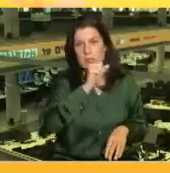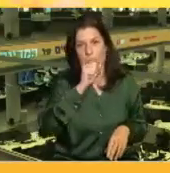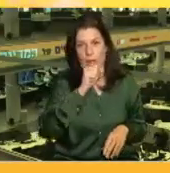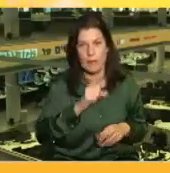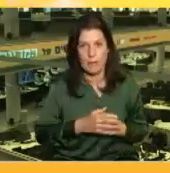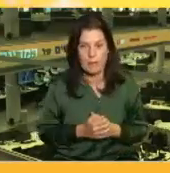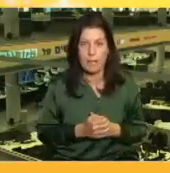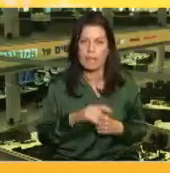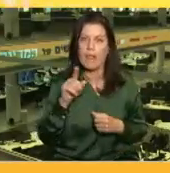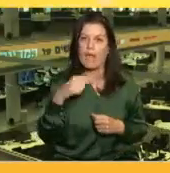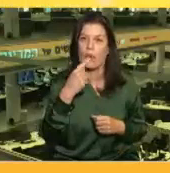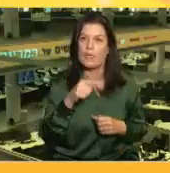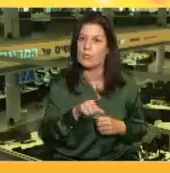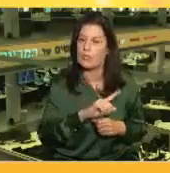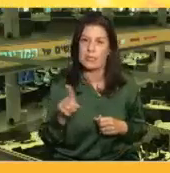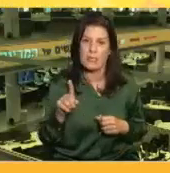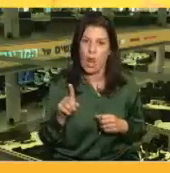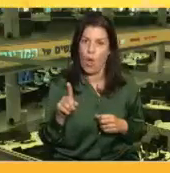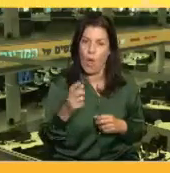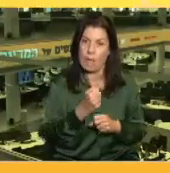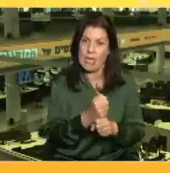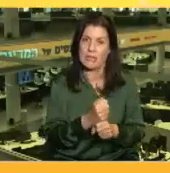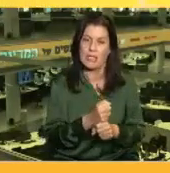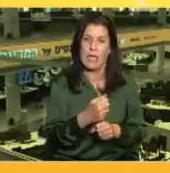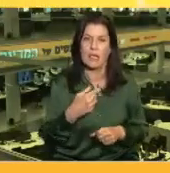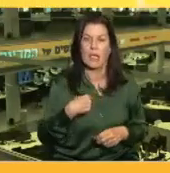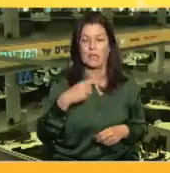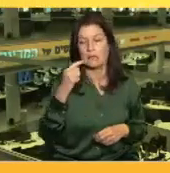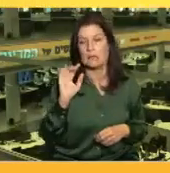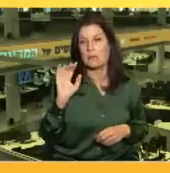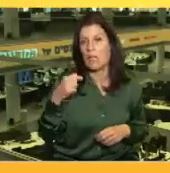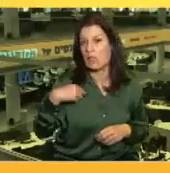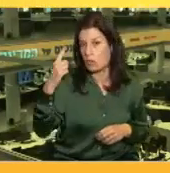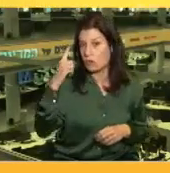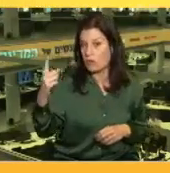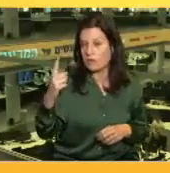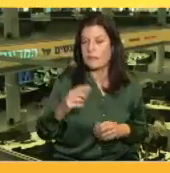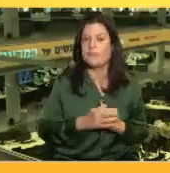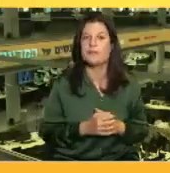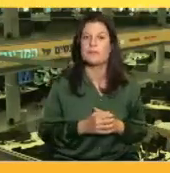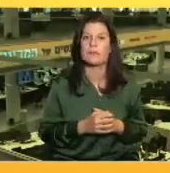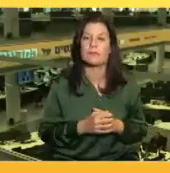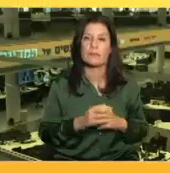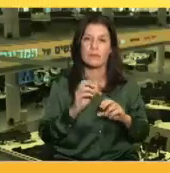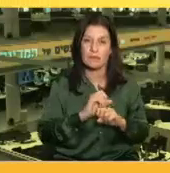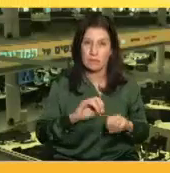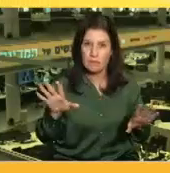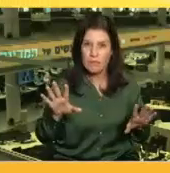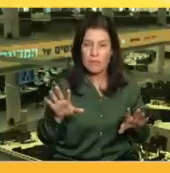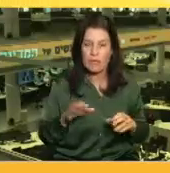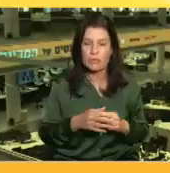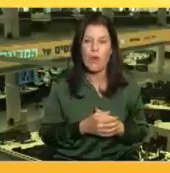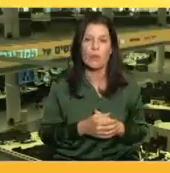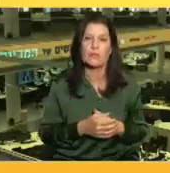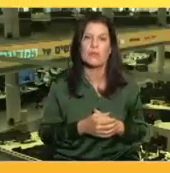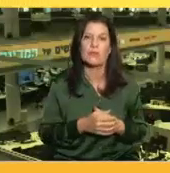שזה לא מדגם מייצג. תראי, אני חושבת שהשמעות, כשזה, יש דבר שנקרא סינדיקציה בתחנות האזוריות. מה זה